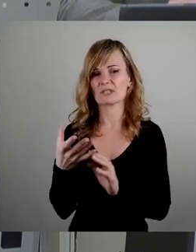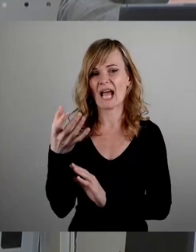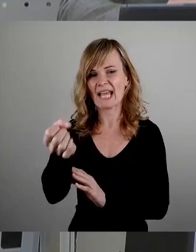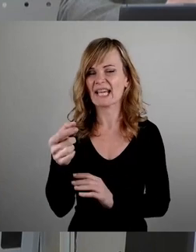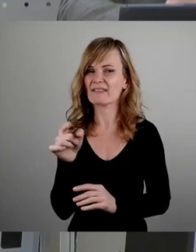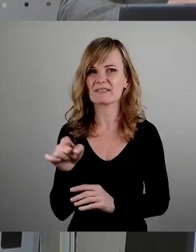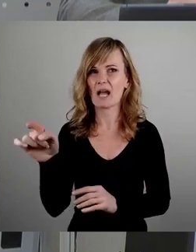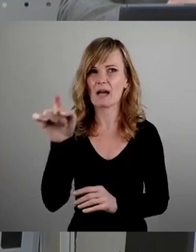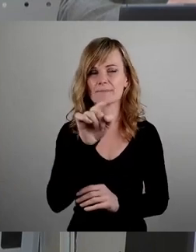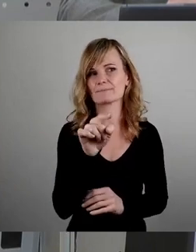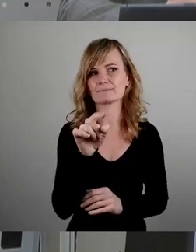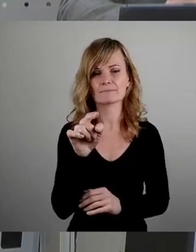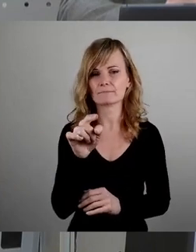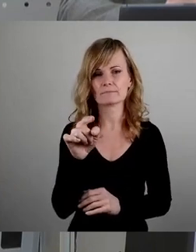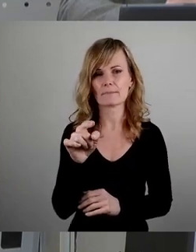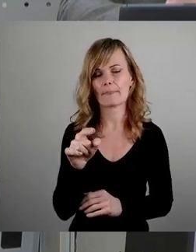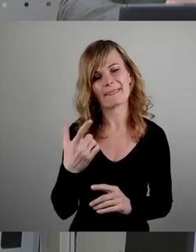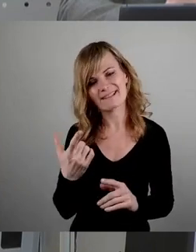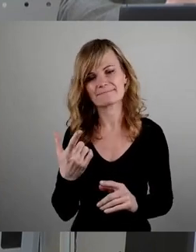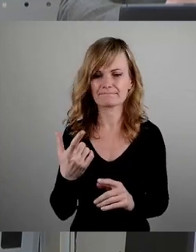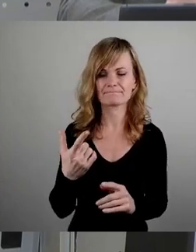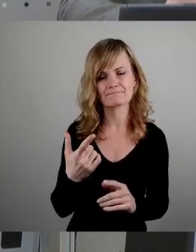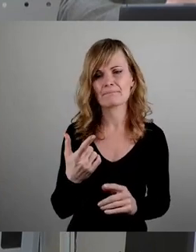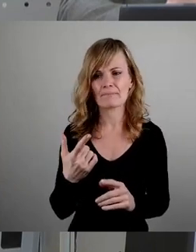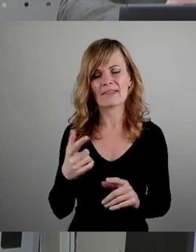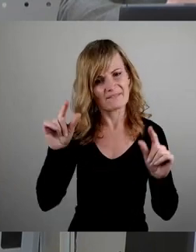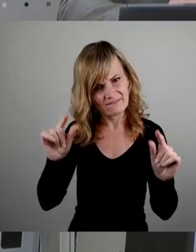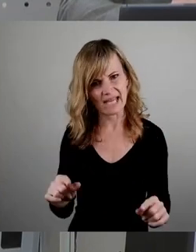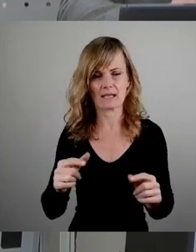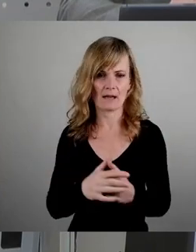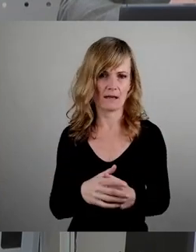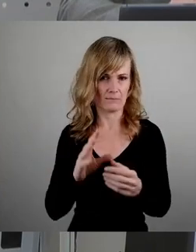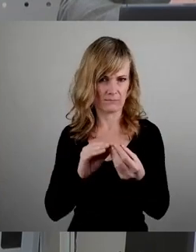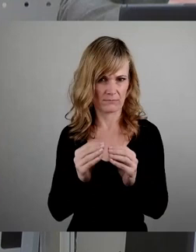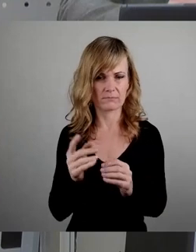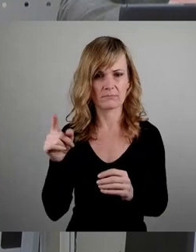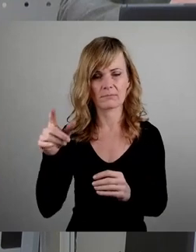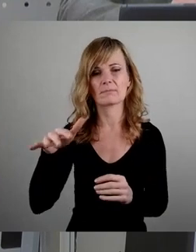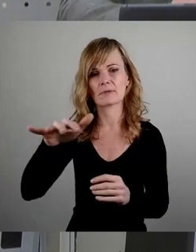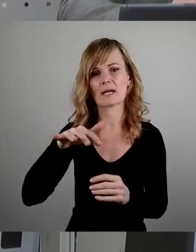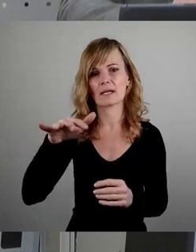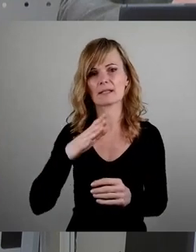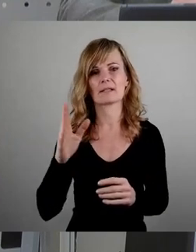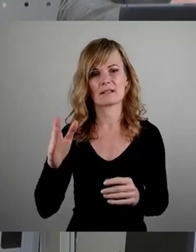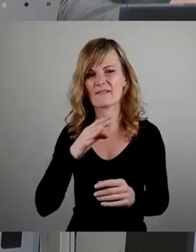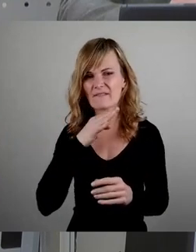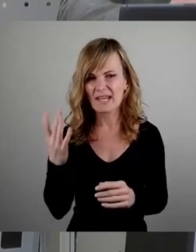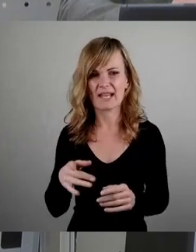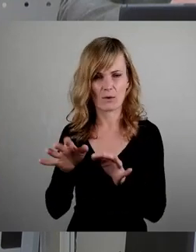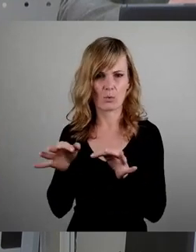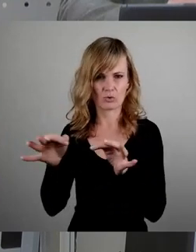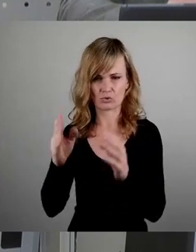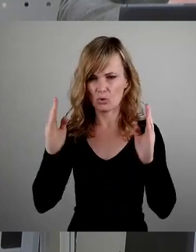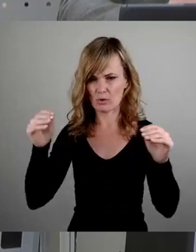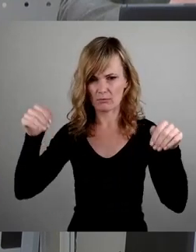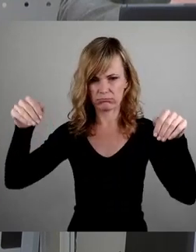deutlich nicht unproblematisch, aber das sind deutlich weniger als im Bereich von diesen ganz vielen